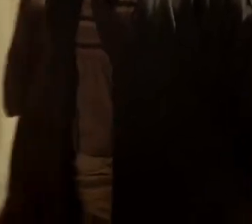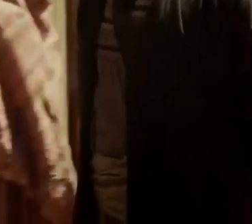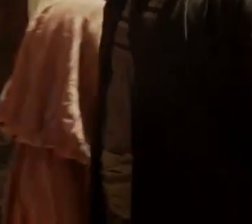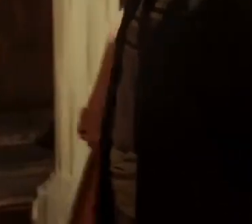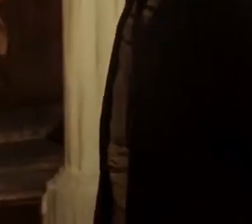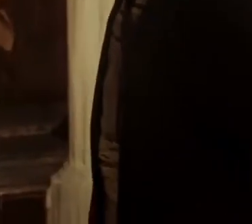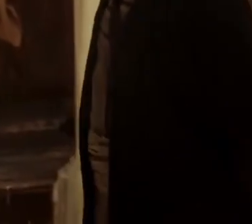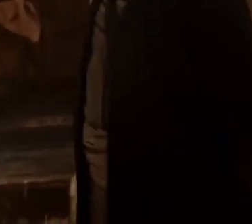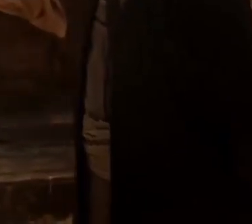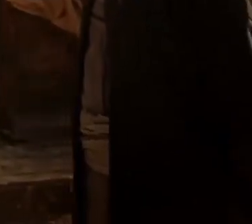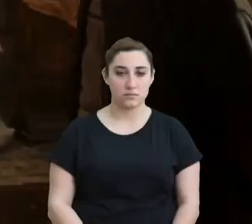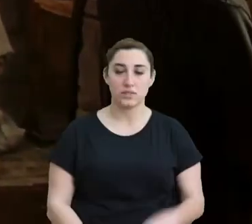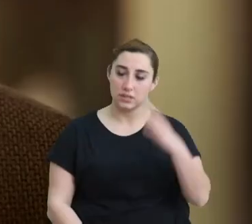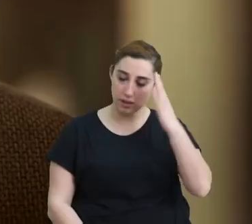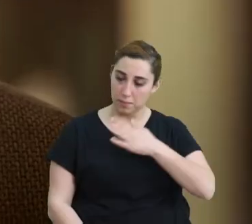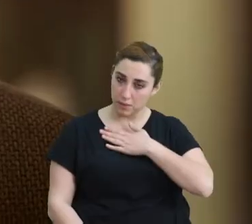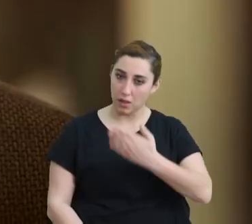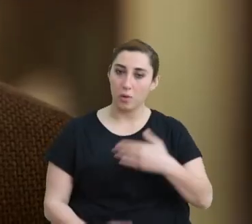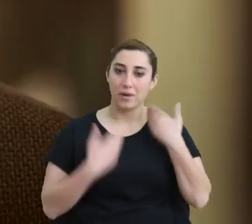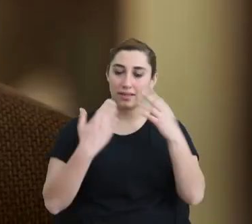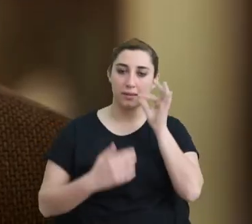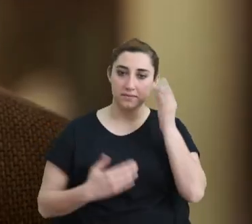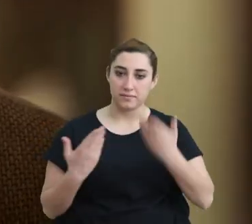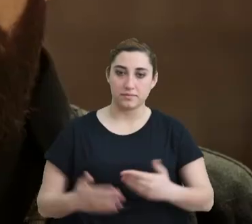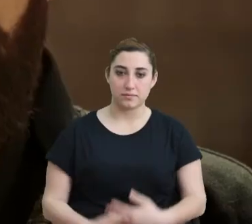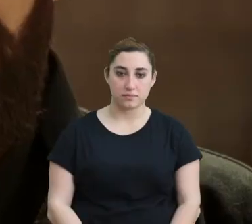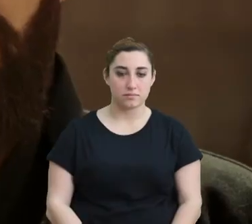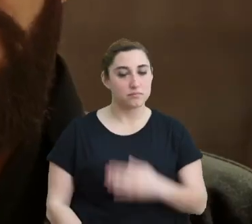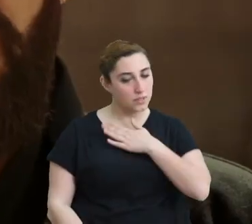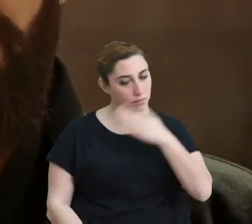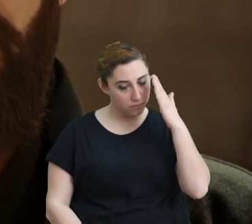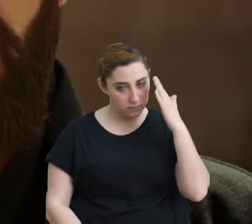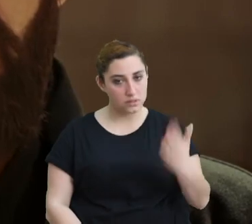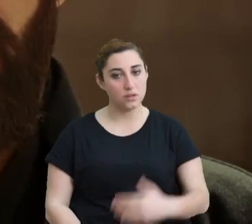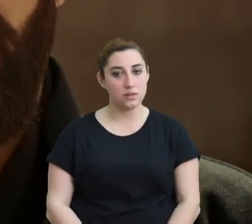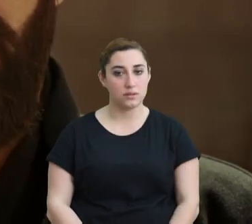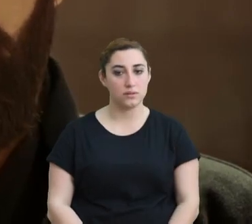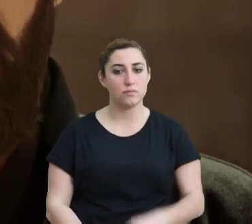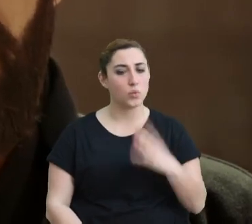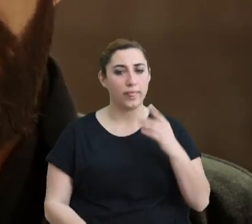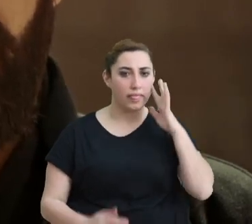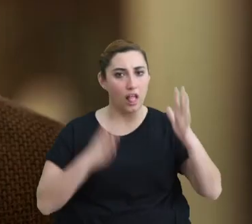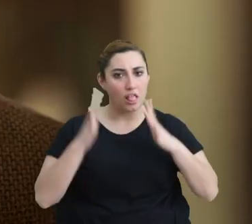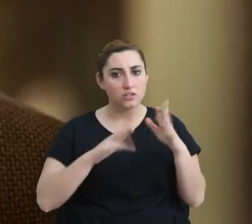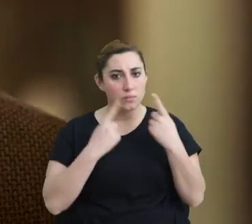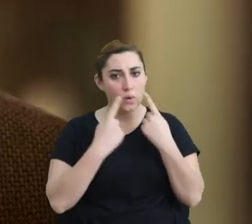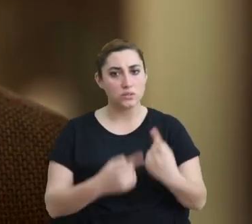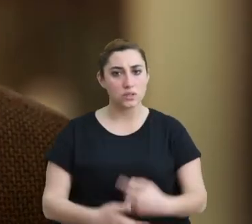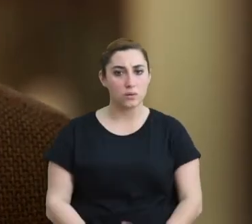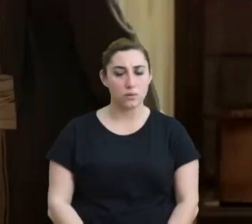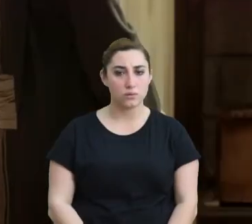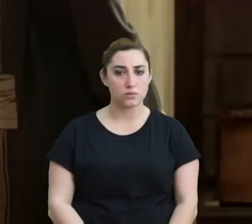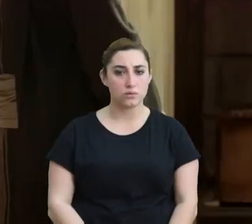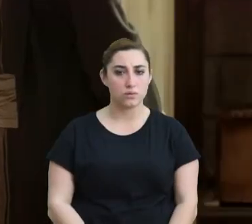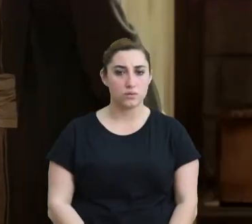merakla ilerlerken ortada buluştular. Selamun aleyküm Kadı Hazretleri. Aleyküm selam Mesut ağa. Nedir bu telaş? Mesut